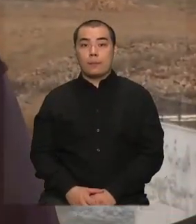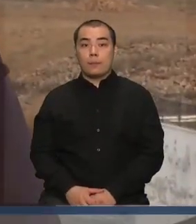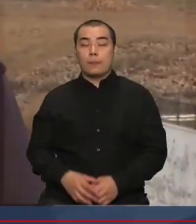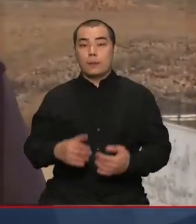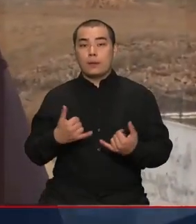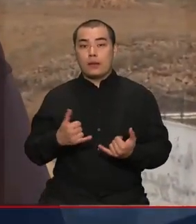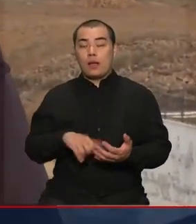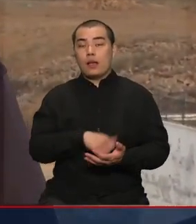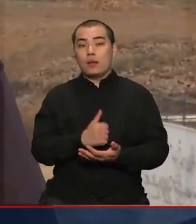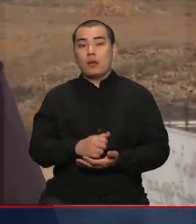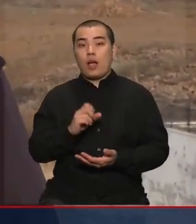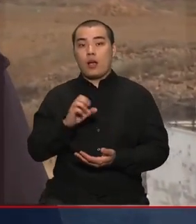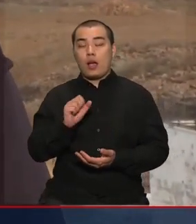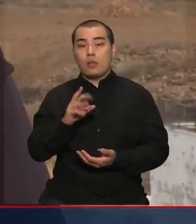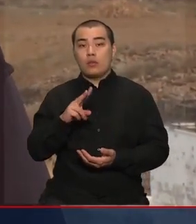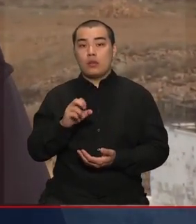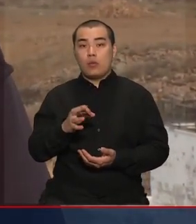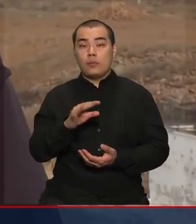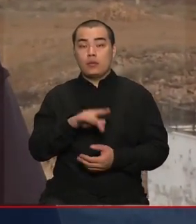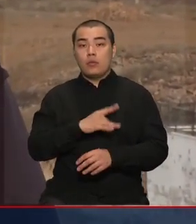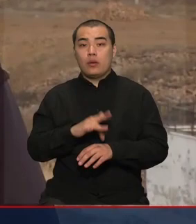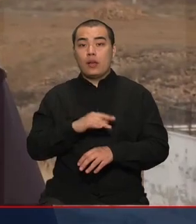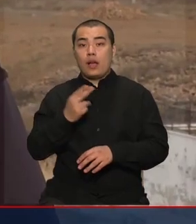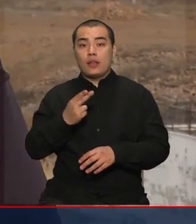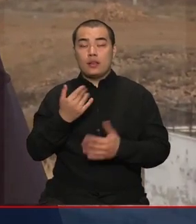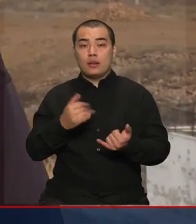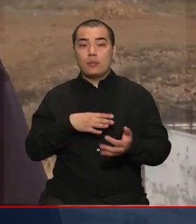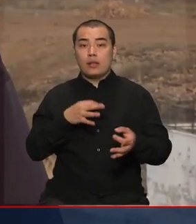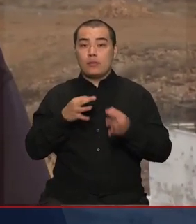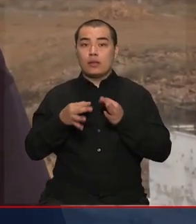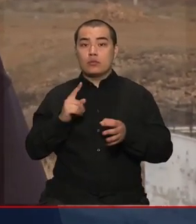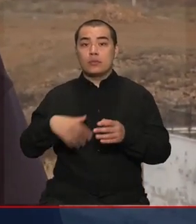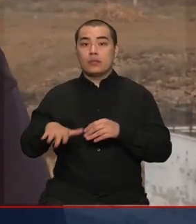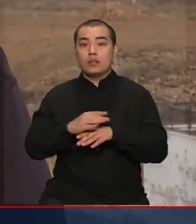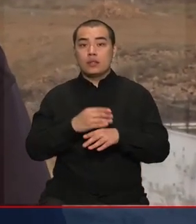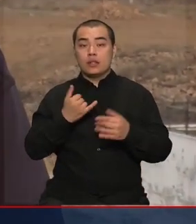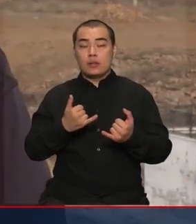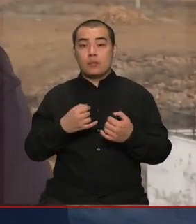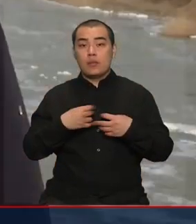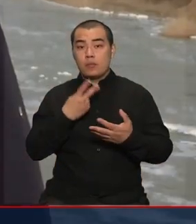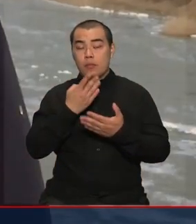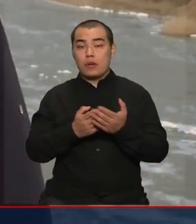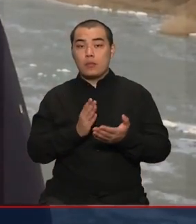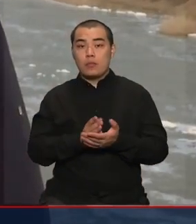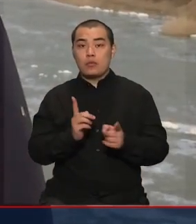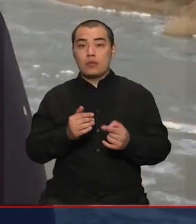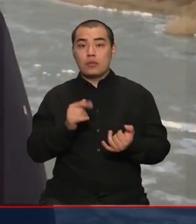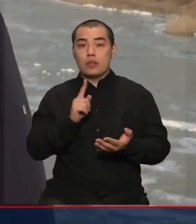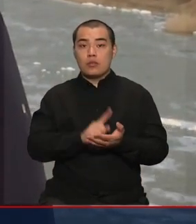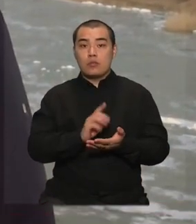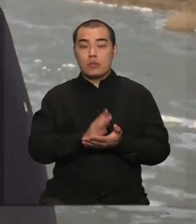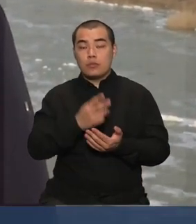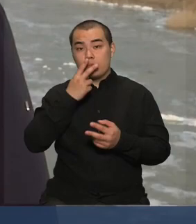акиматами Акмолинской области, города Астаны ведутся все мероприятия, которые должны будут